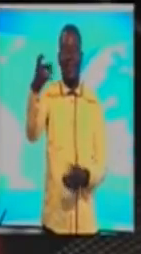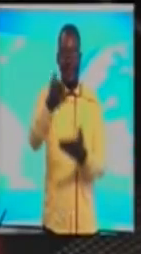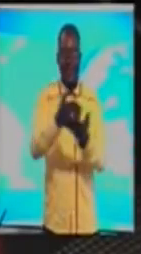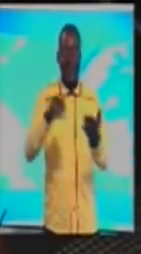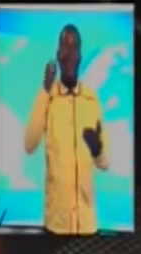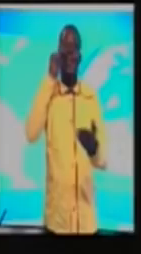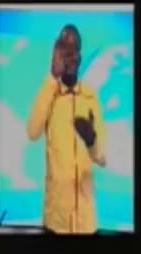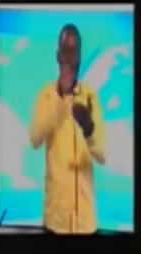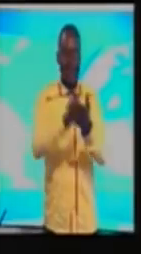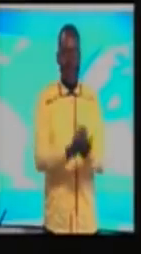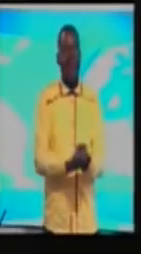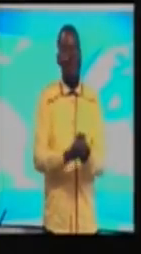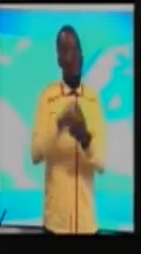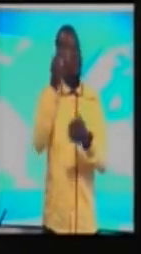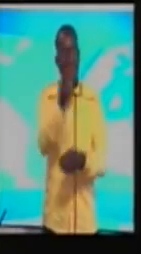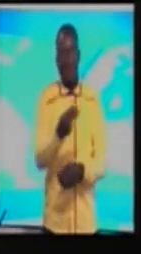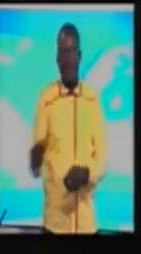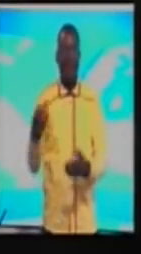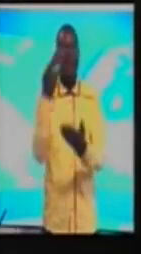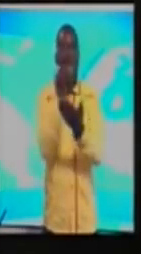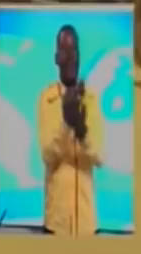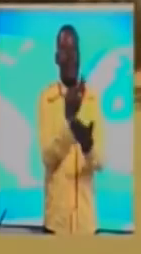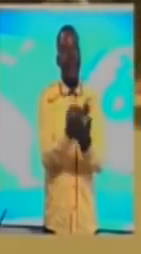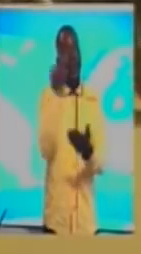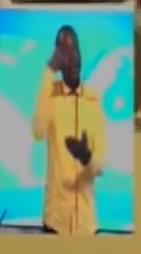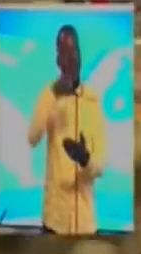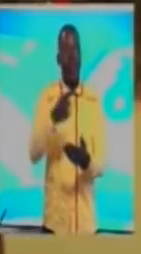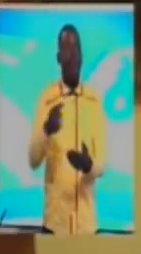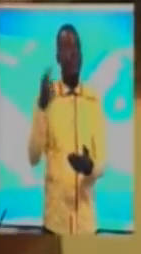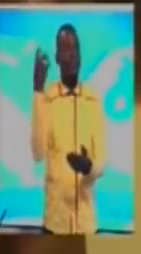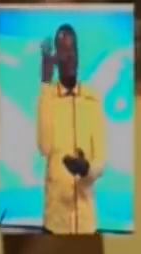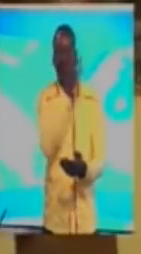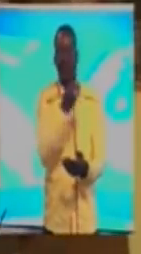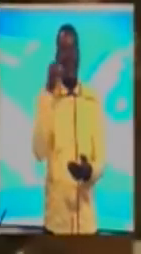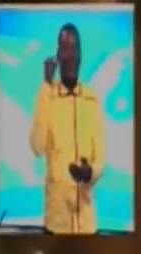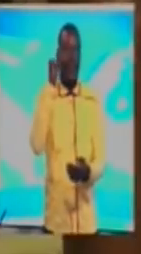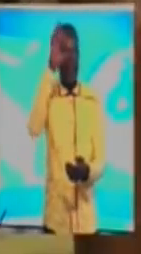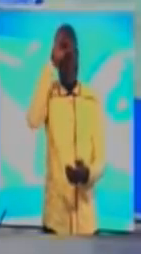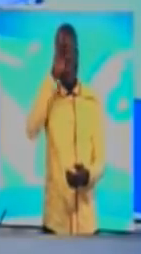femmes ne lésinent pas sur les moyens financiers pour plaire à leur homme.